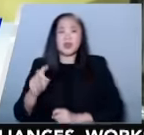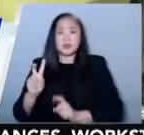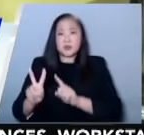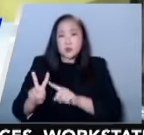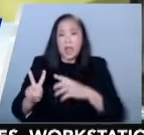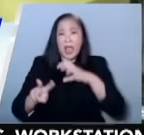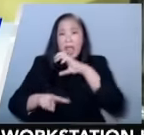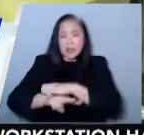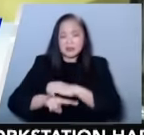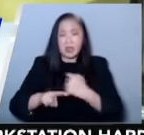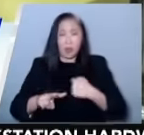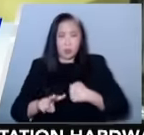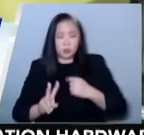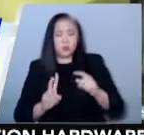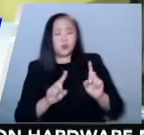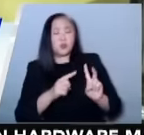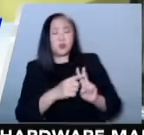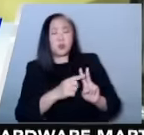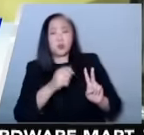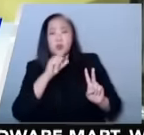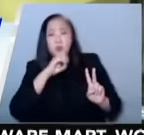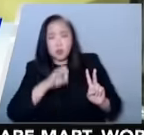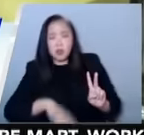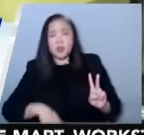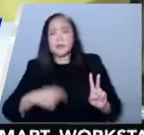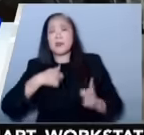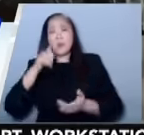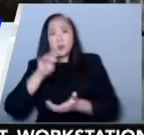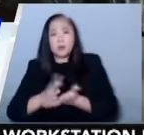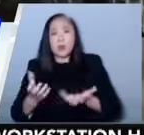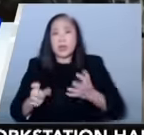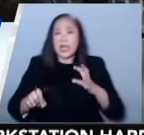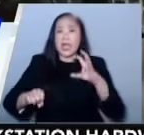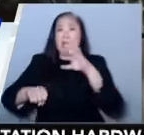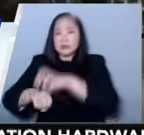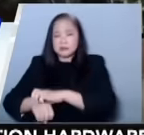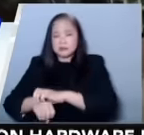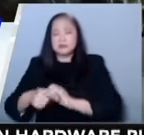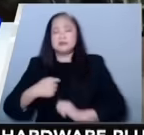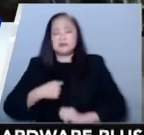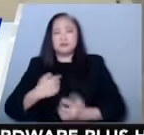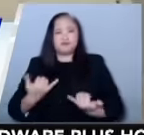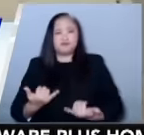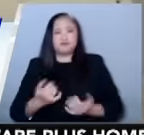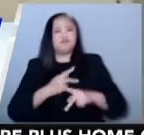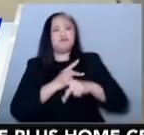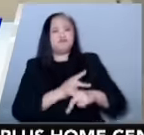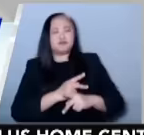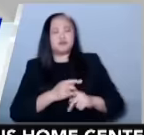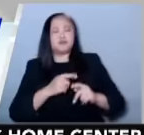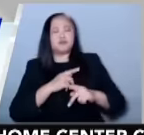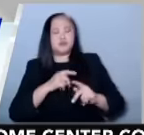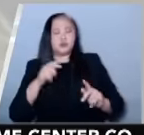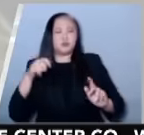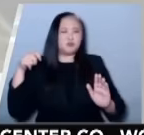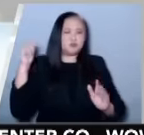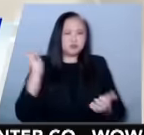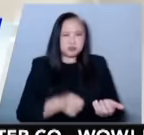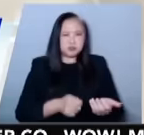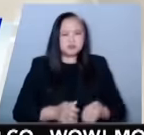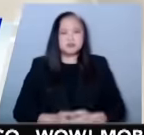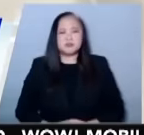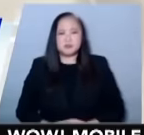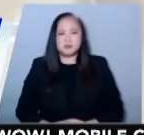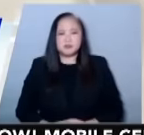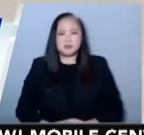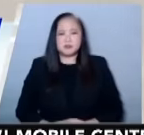pati yung asawa ko, kakagatin pa. Kaya po nagawa ko yun. Humarap din sa barangay ang residenteng kinagat ng aso. Sabi ng may-ari ng